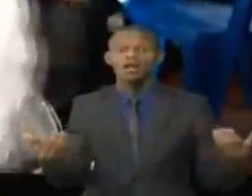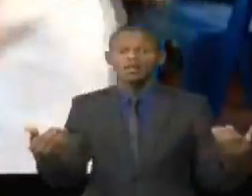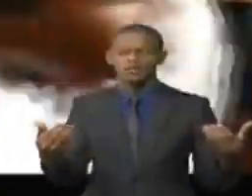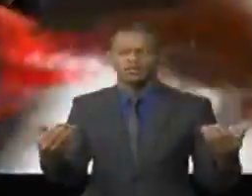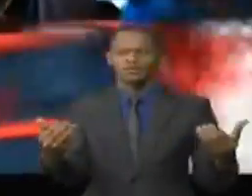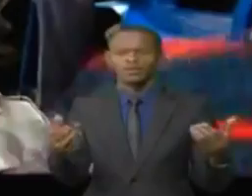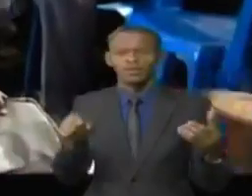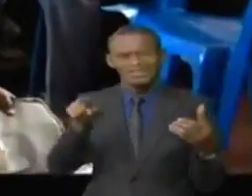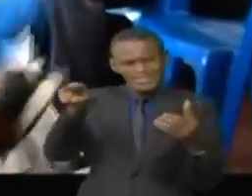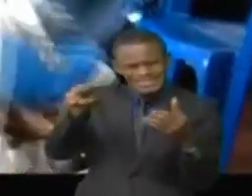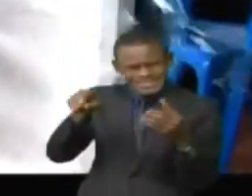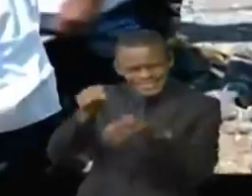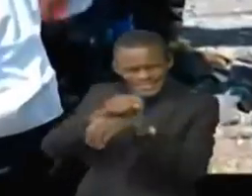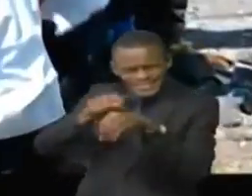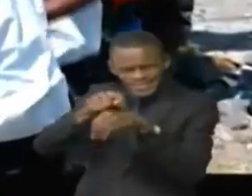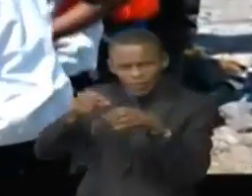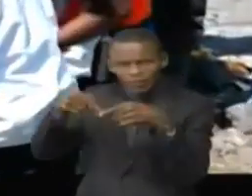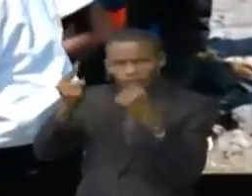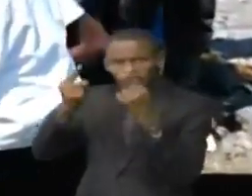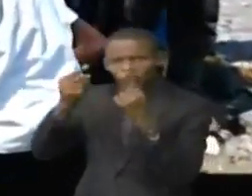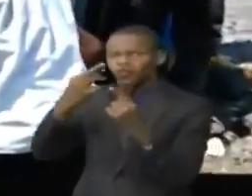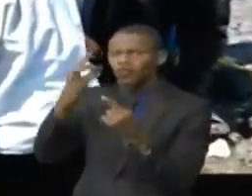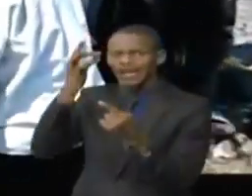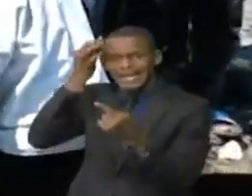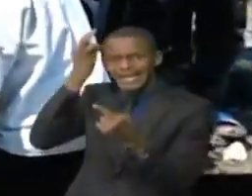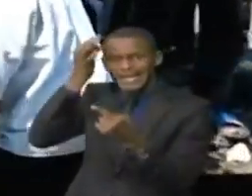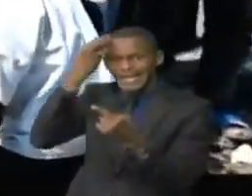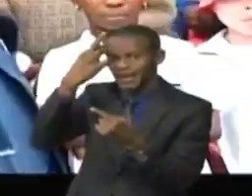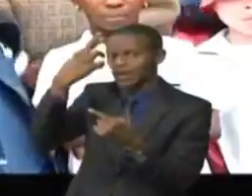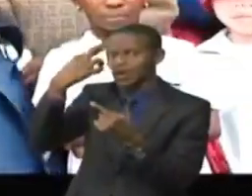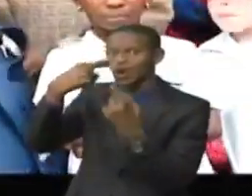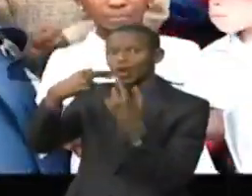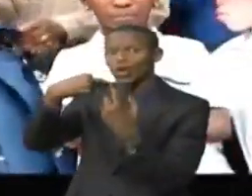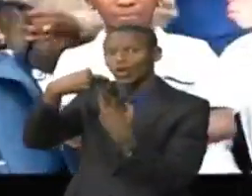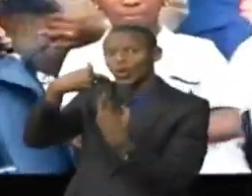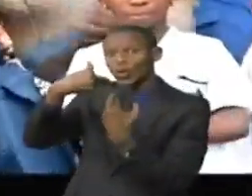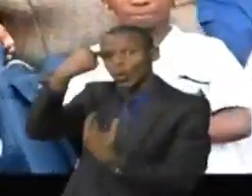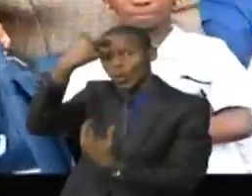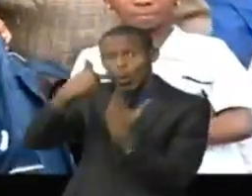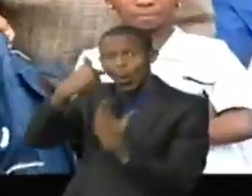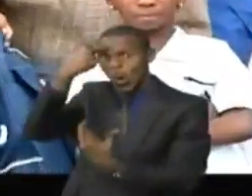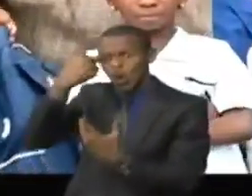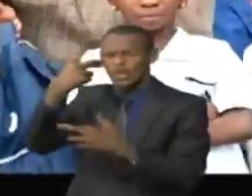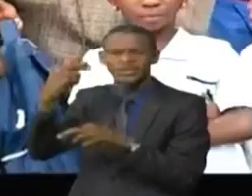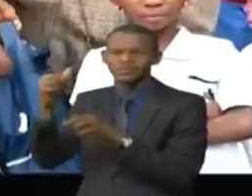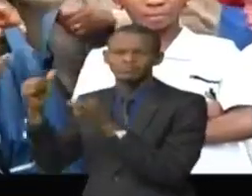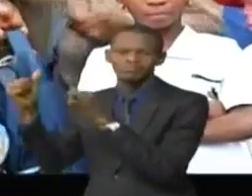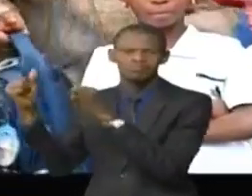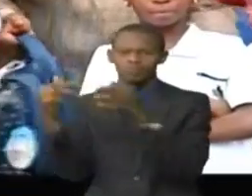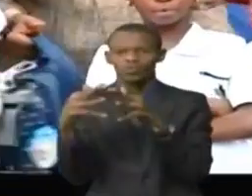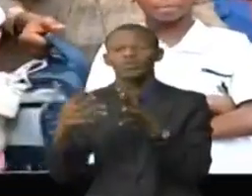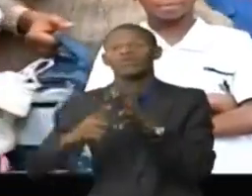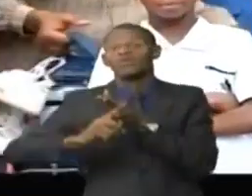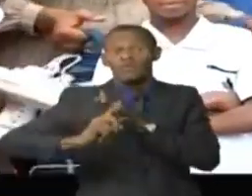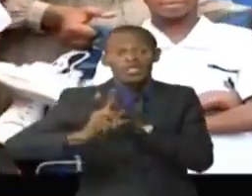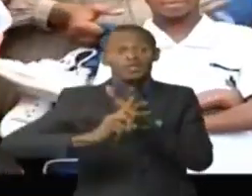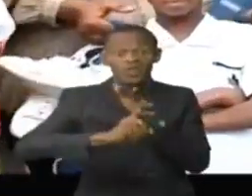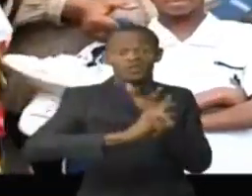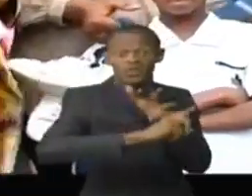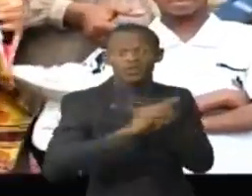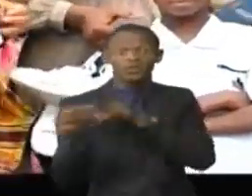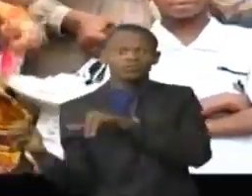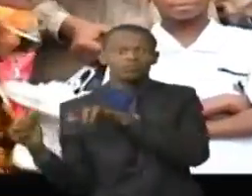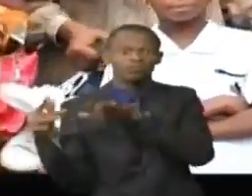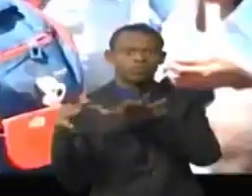le M23. Ce soutien de la Fondation Pandi du docteur Denis Mukwege a été acheminé sur place à la grande satisfaction